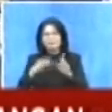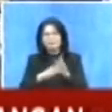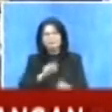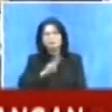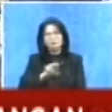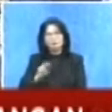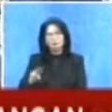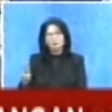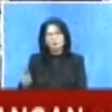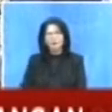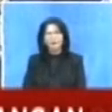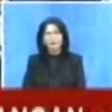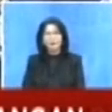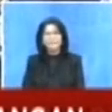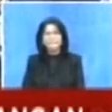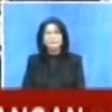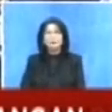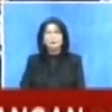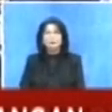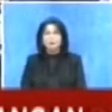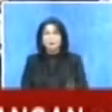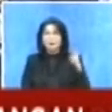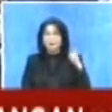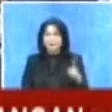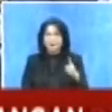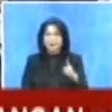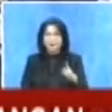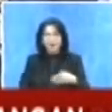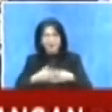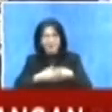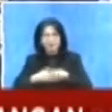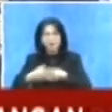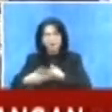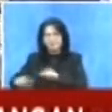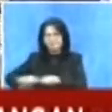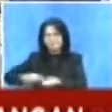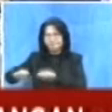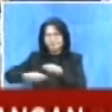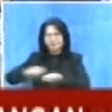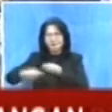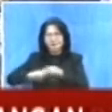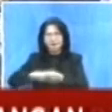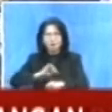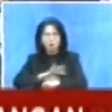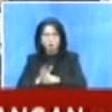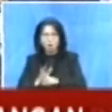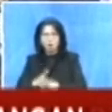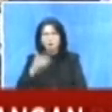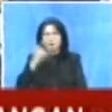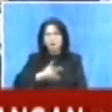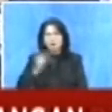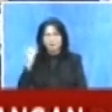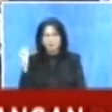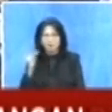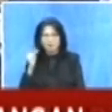2022. Pertama, melanjutkan upaya pengendalian COVID-19 dengan tetap memprioritaskan